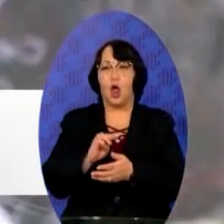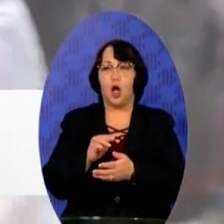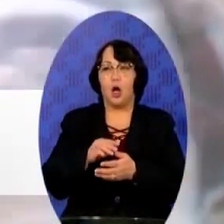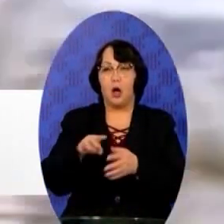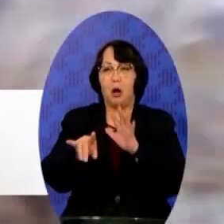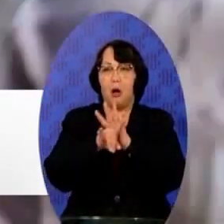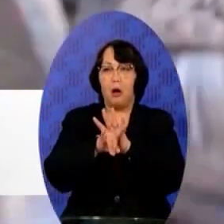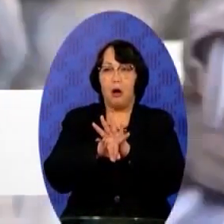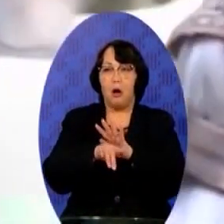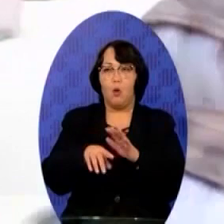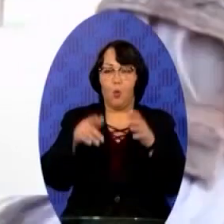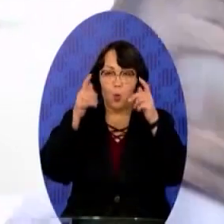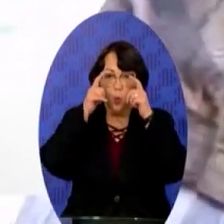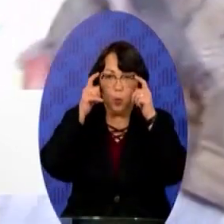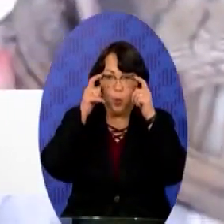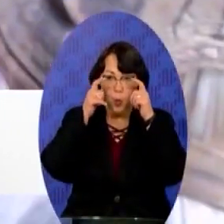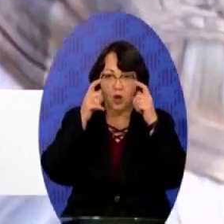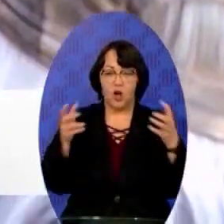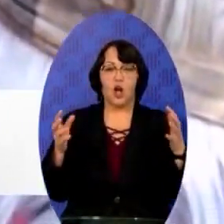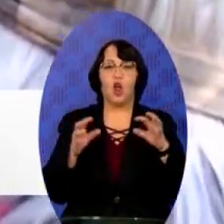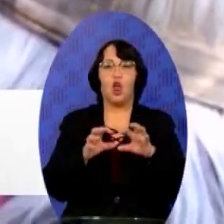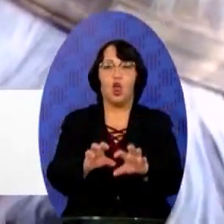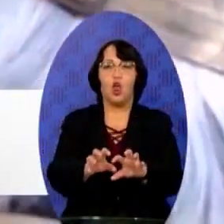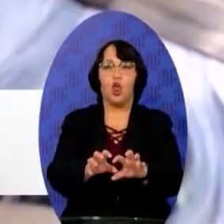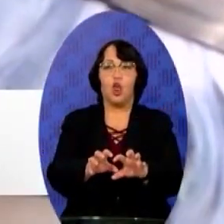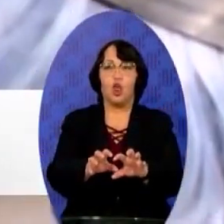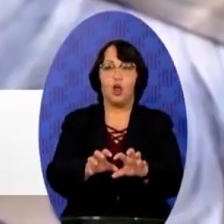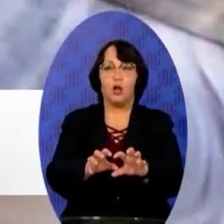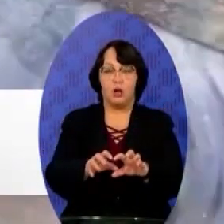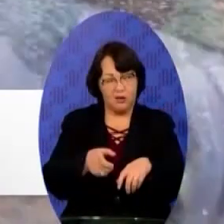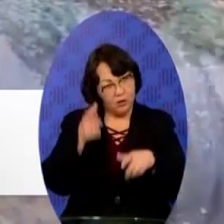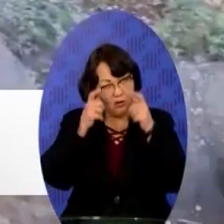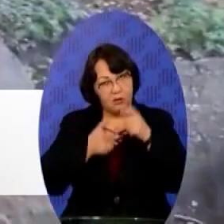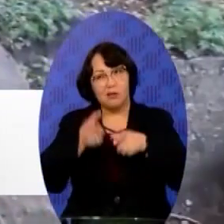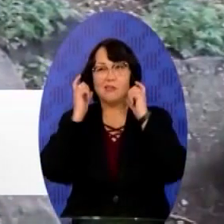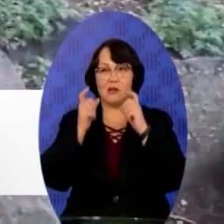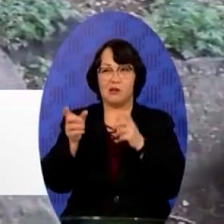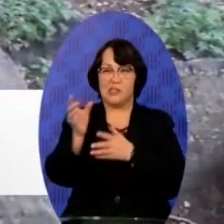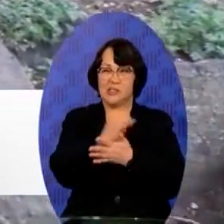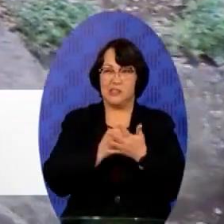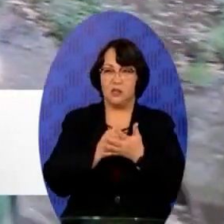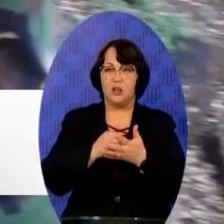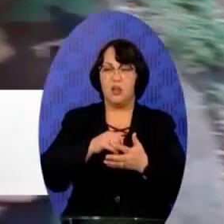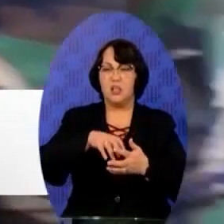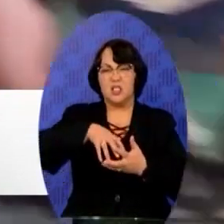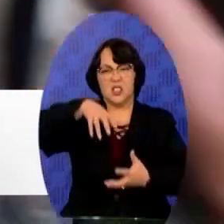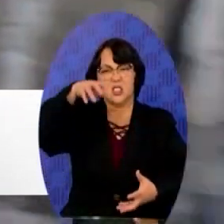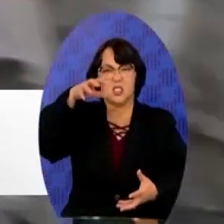наан нь аваачаад өхөр аваачаа хашчдаг юм байна. Дэлуулын нэг хоёр том үлэм биштэмний хоёр том зураг